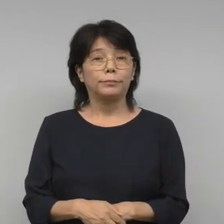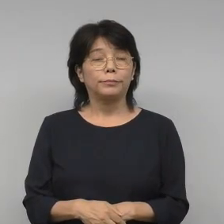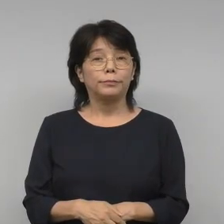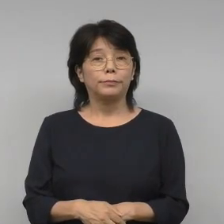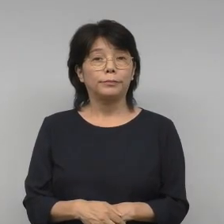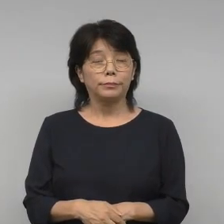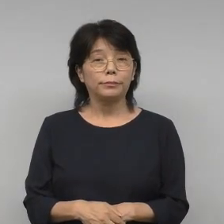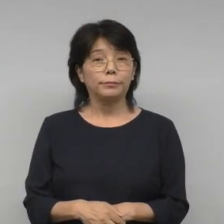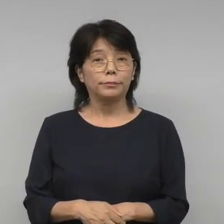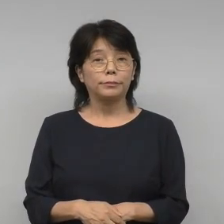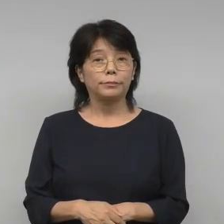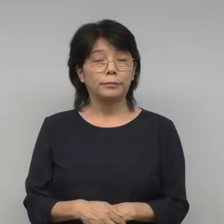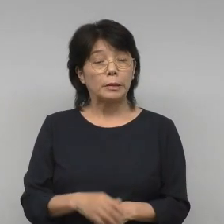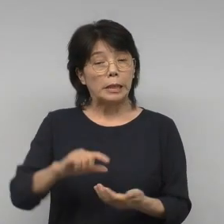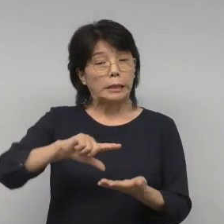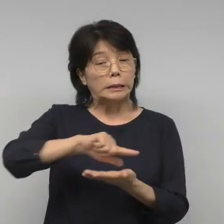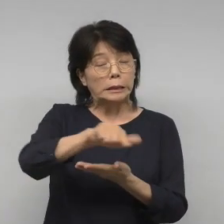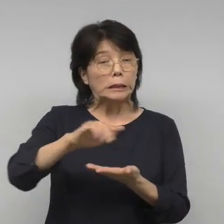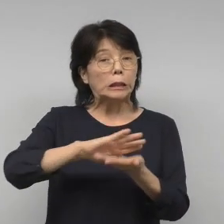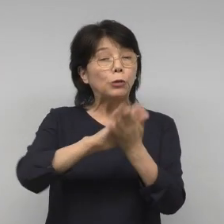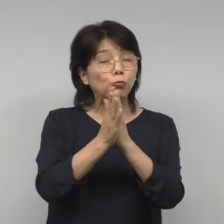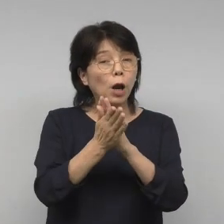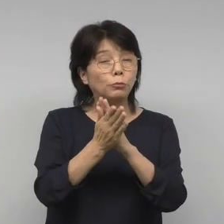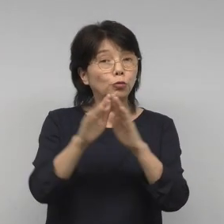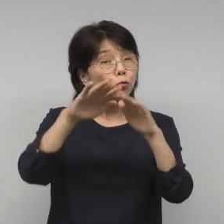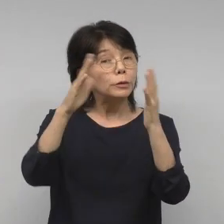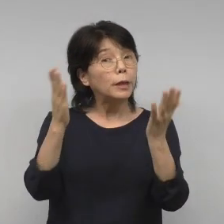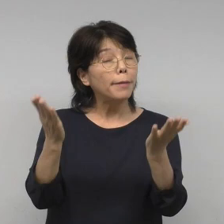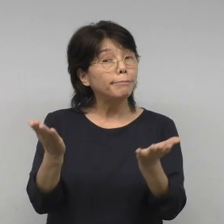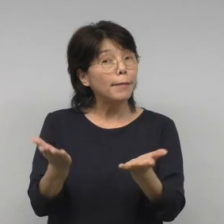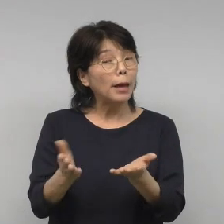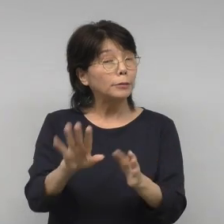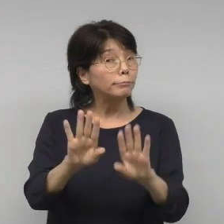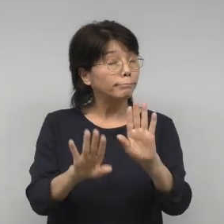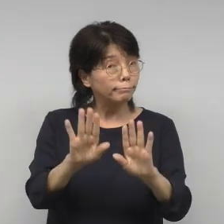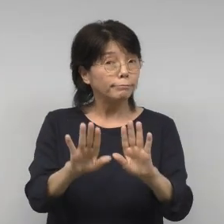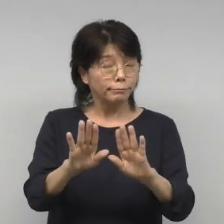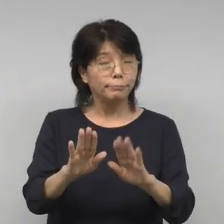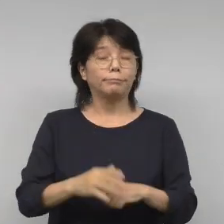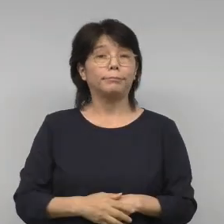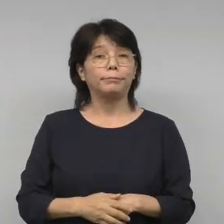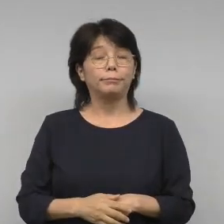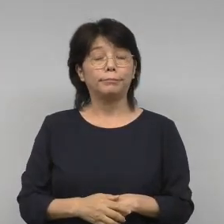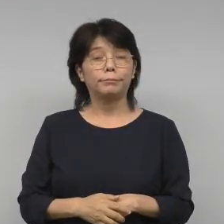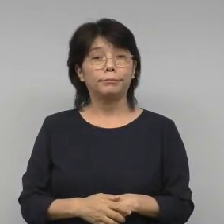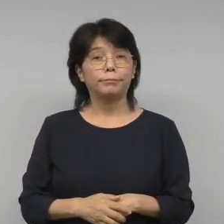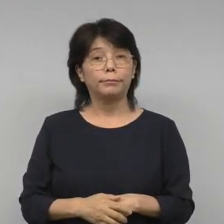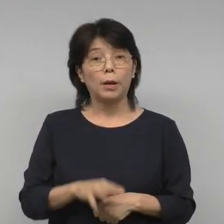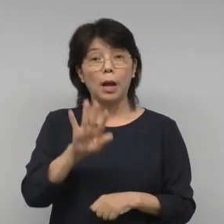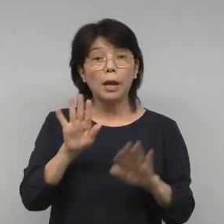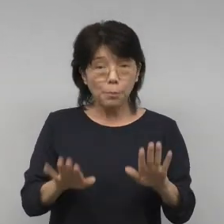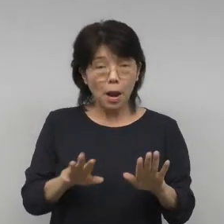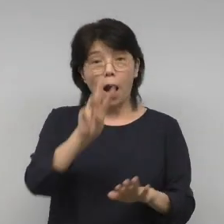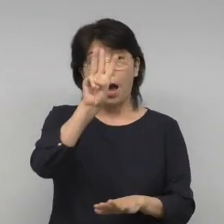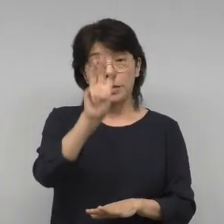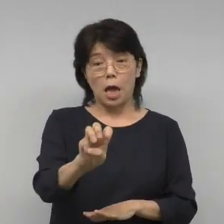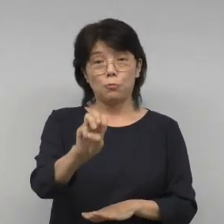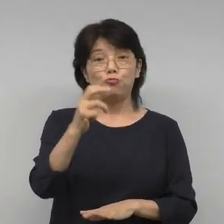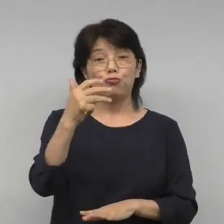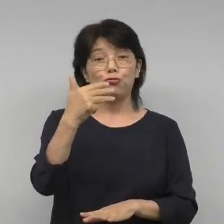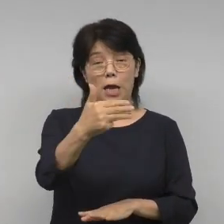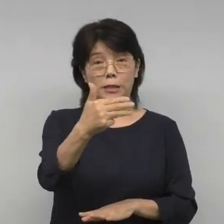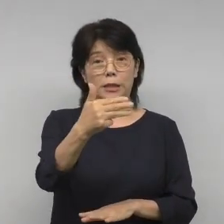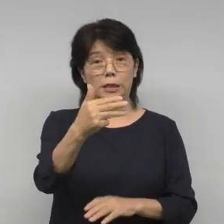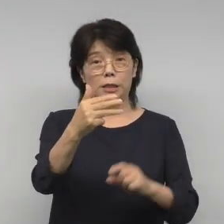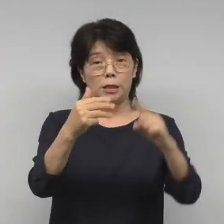その地域クラブの全体像といたしましては、すでに38の公